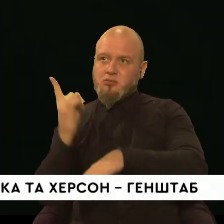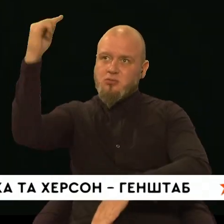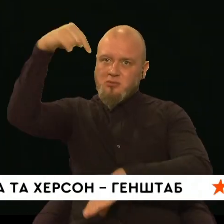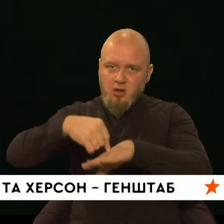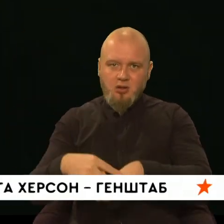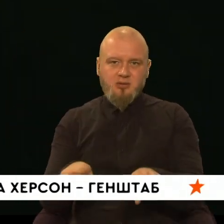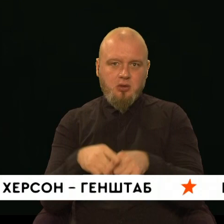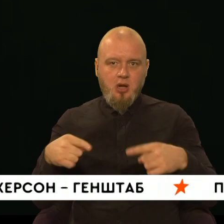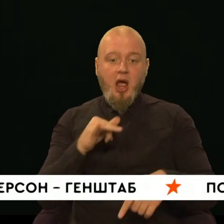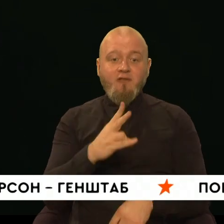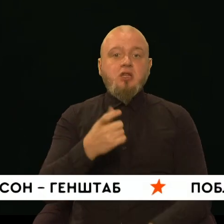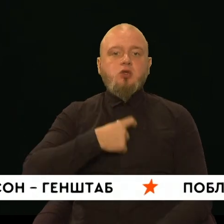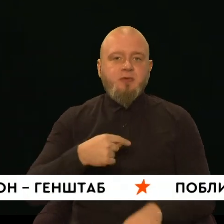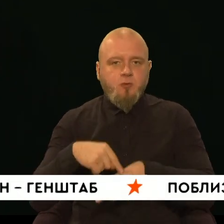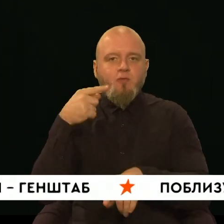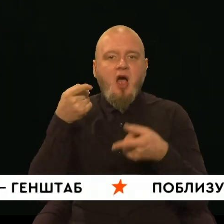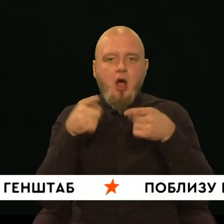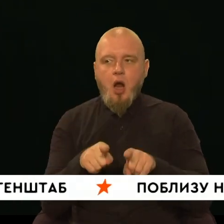відчув реальність